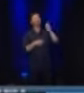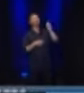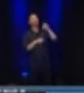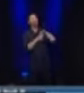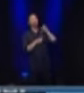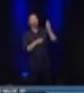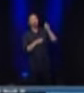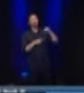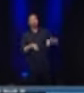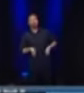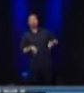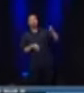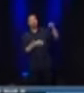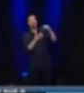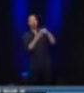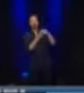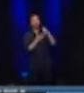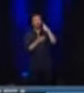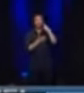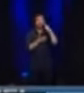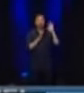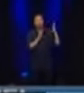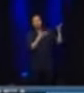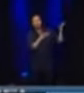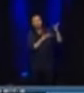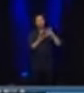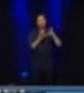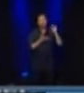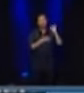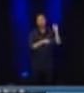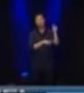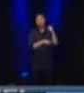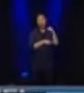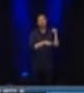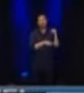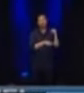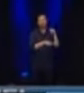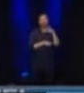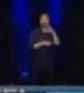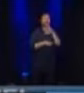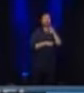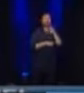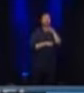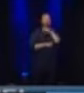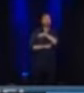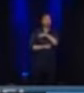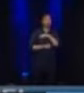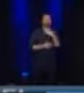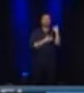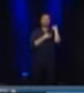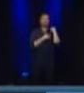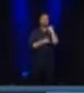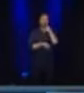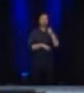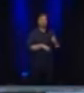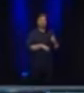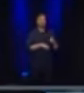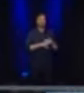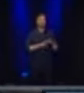avec le ministre des Finances, mais on n'a pas encore pris de décision. C'est Christian qui regarde ça. Vas-y, Christian.